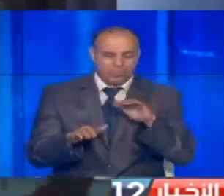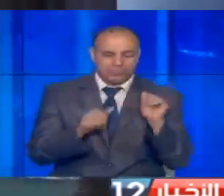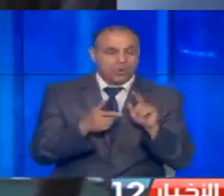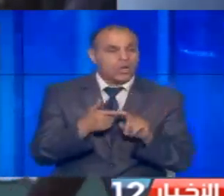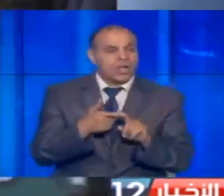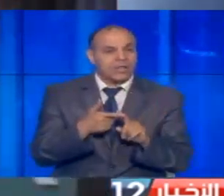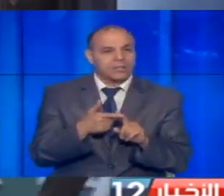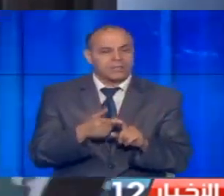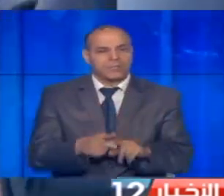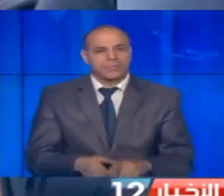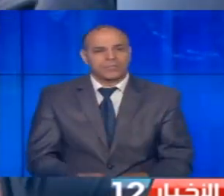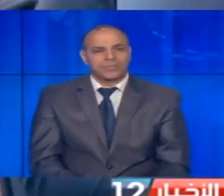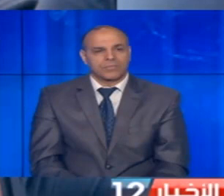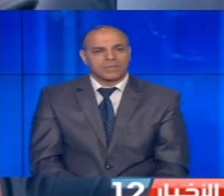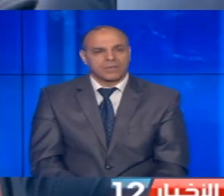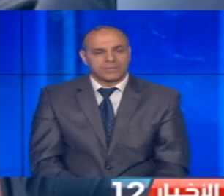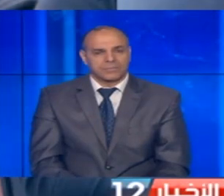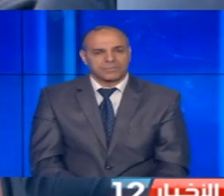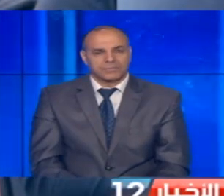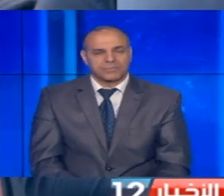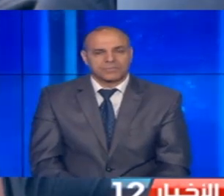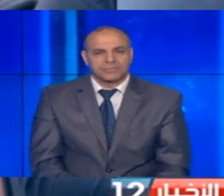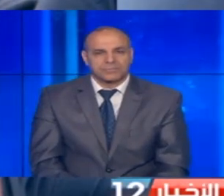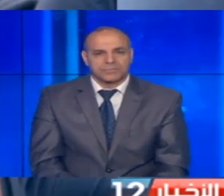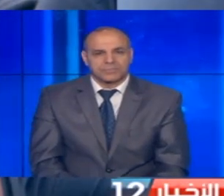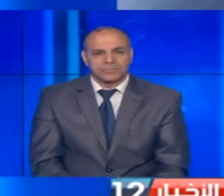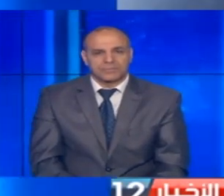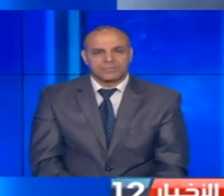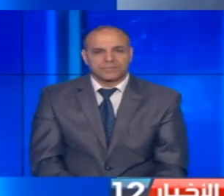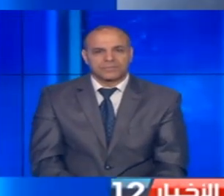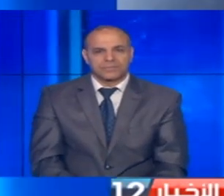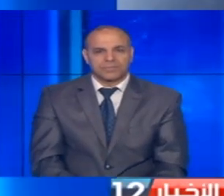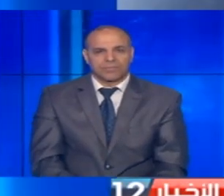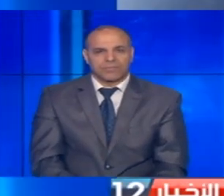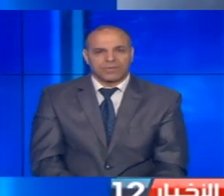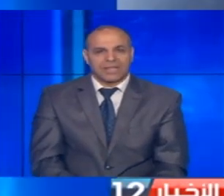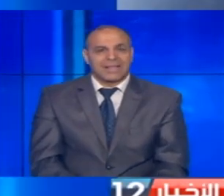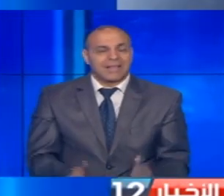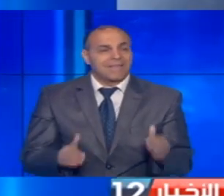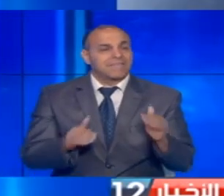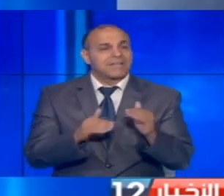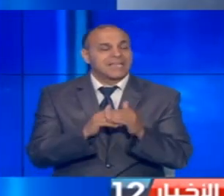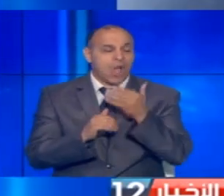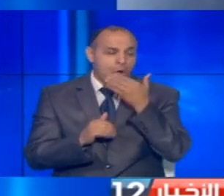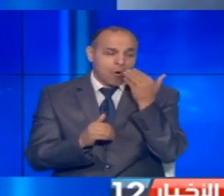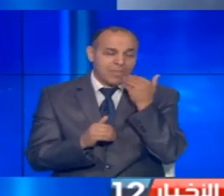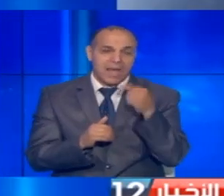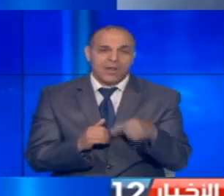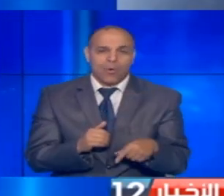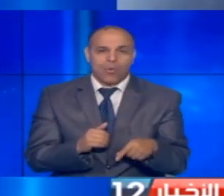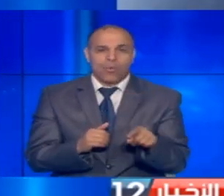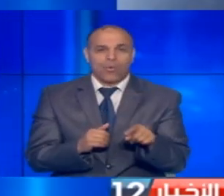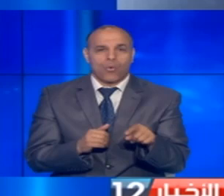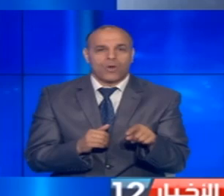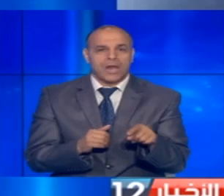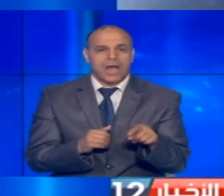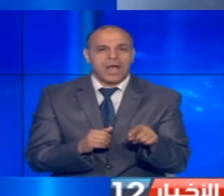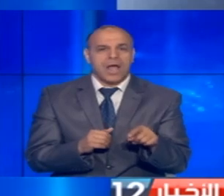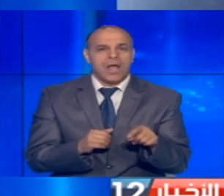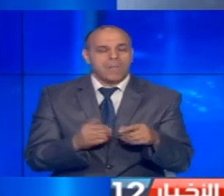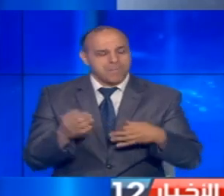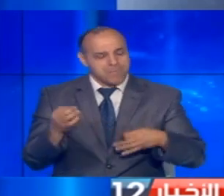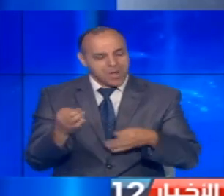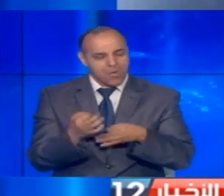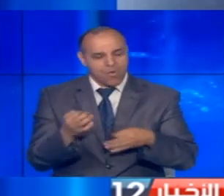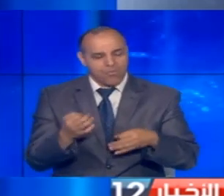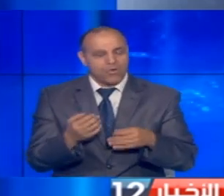تسورينكو التي أصيبت. في السهرات الرمضانية وبوصلات